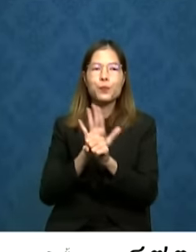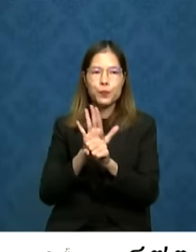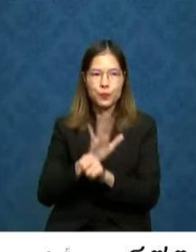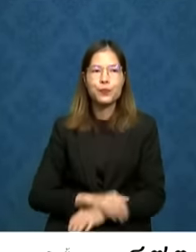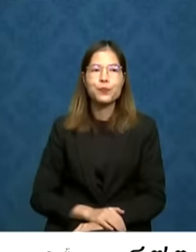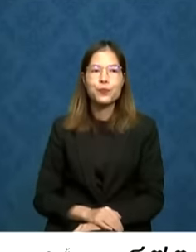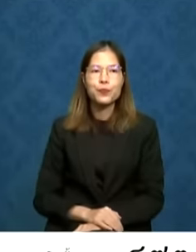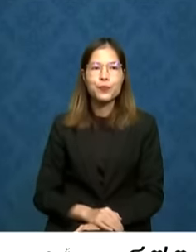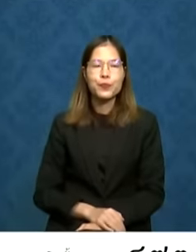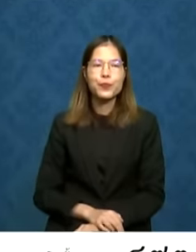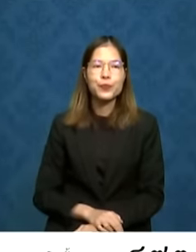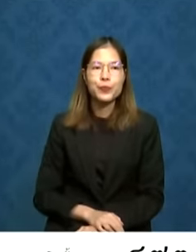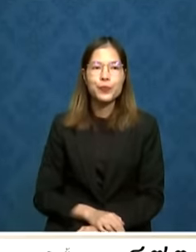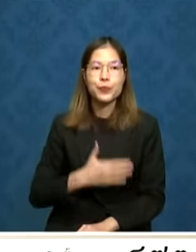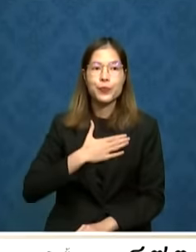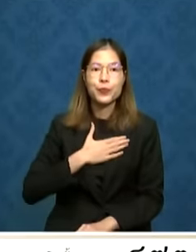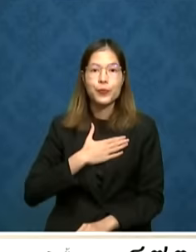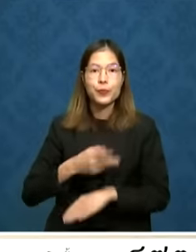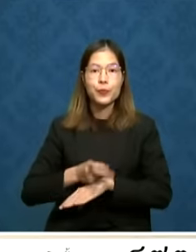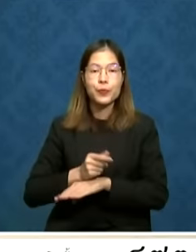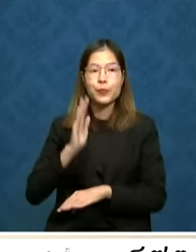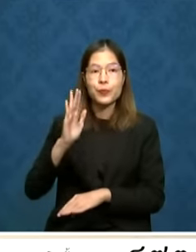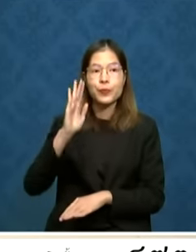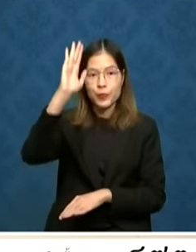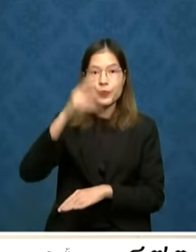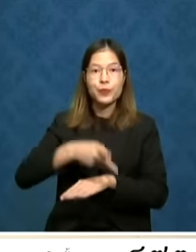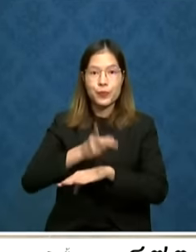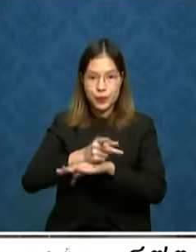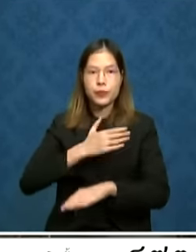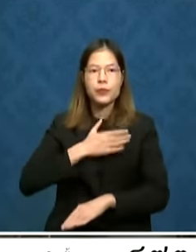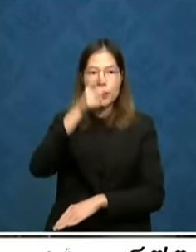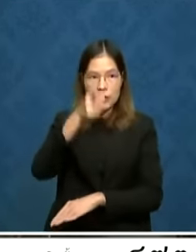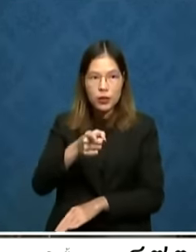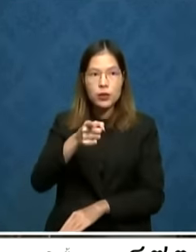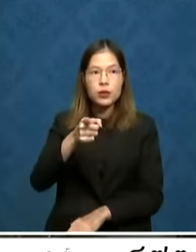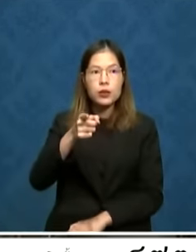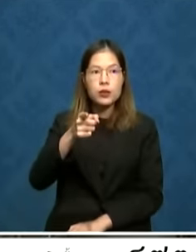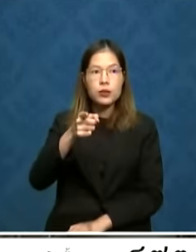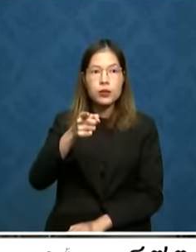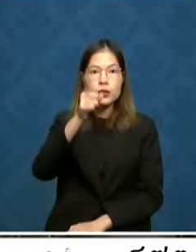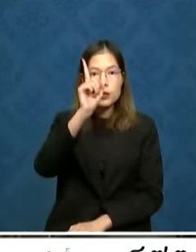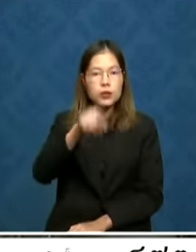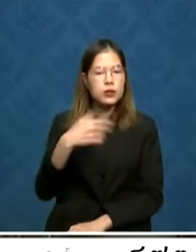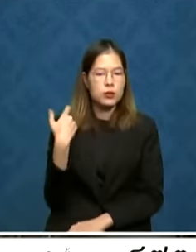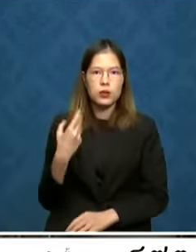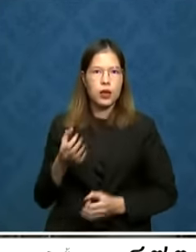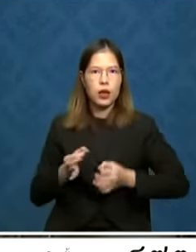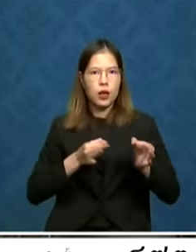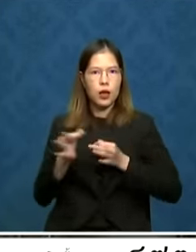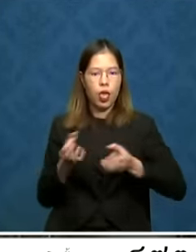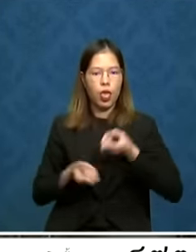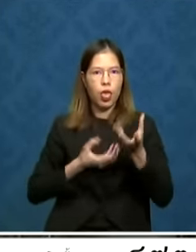ับผมตประทวงทประทานจรๆ คือท่ปทานจะมาชยแทานผมไม่ได้